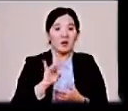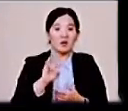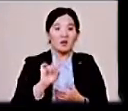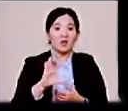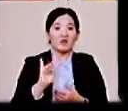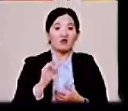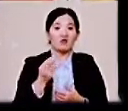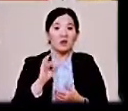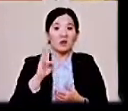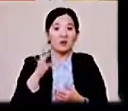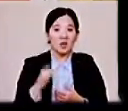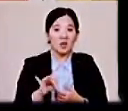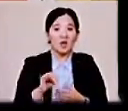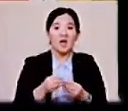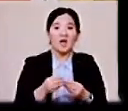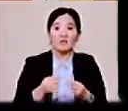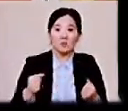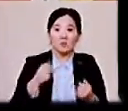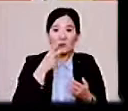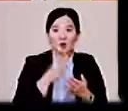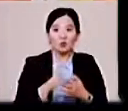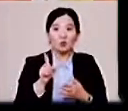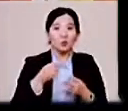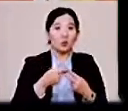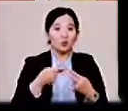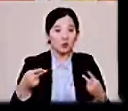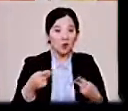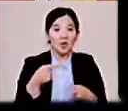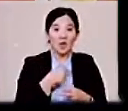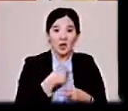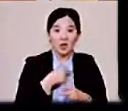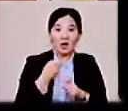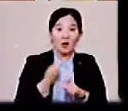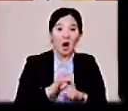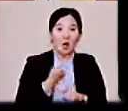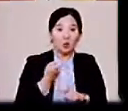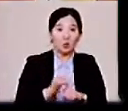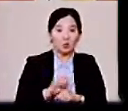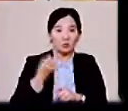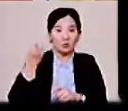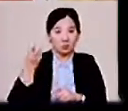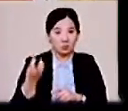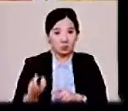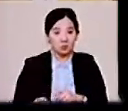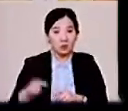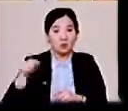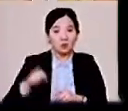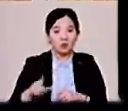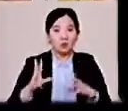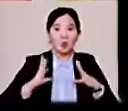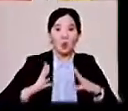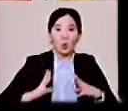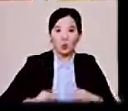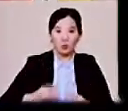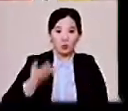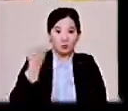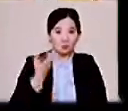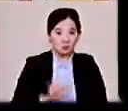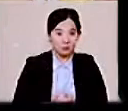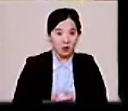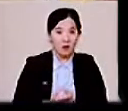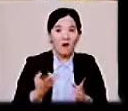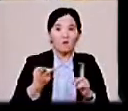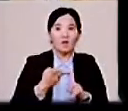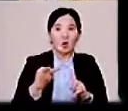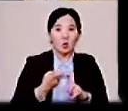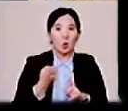перенасыщенный раствор. Посмотрите, что получается. Я опустила картошку, и она у меня спокойно опустилась на дно. Во второй